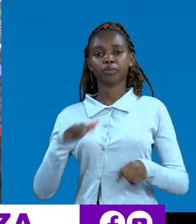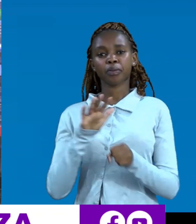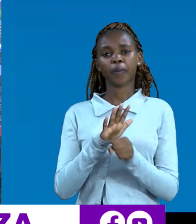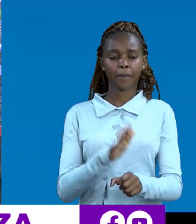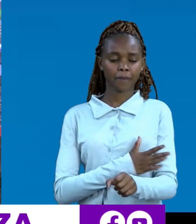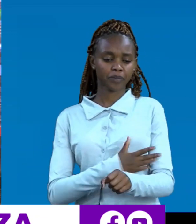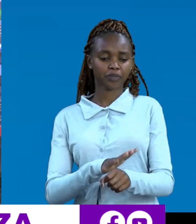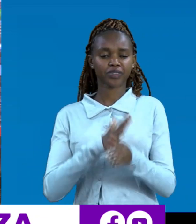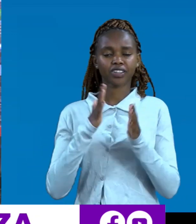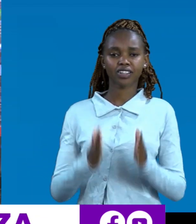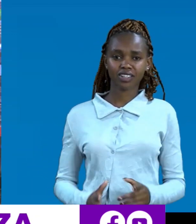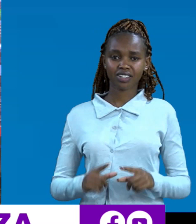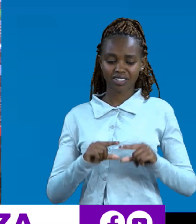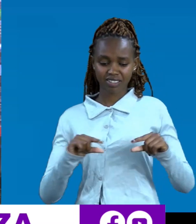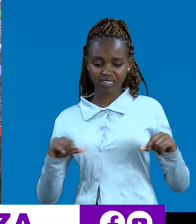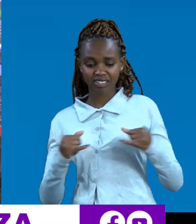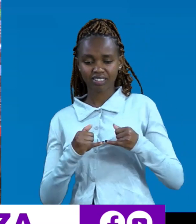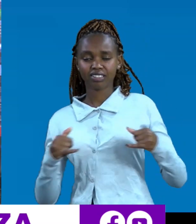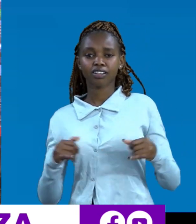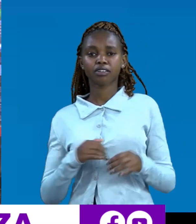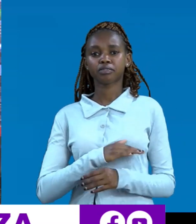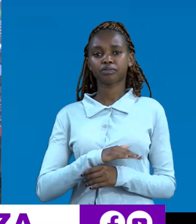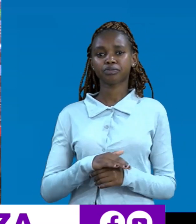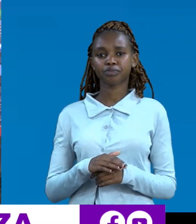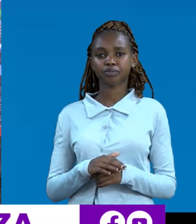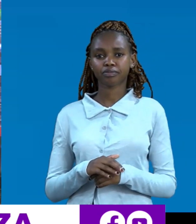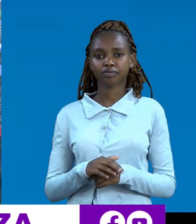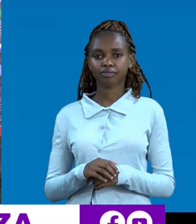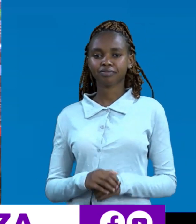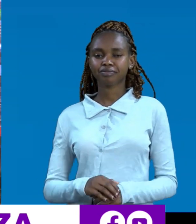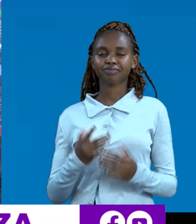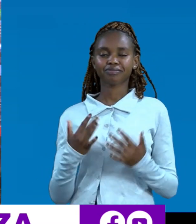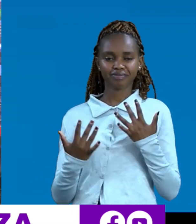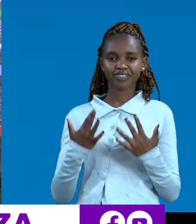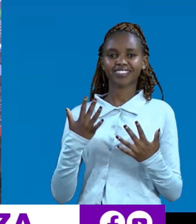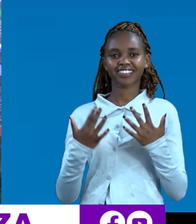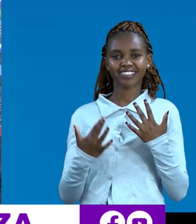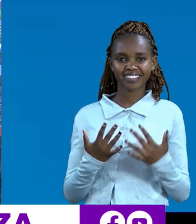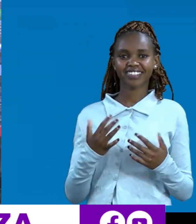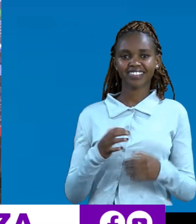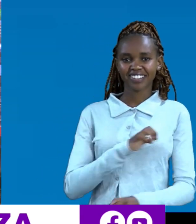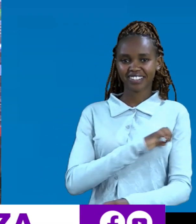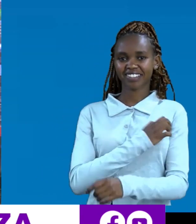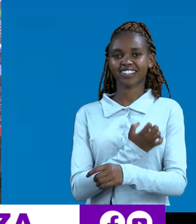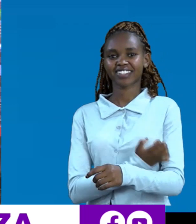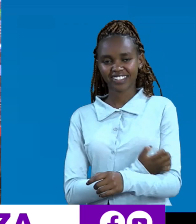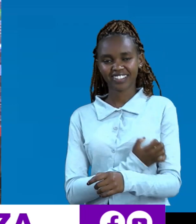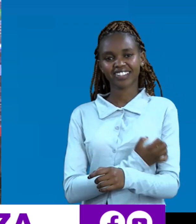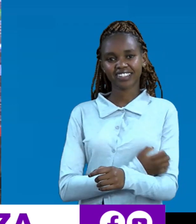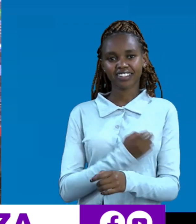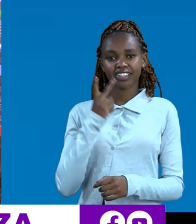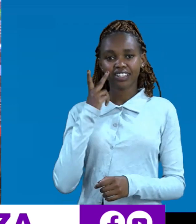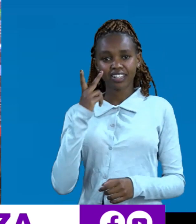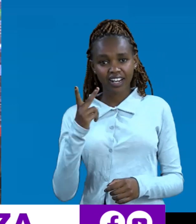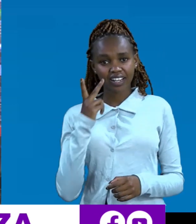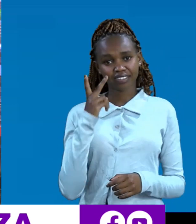lineup ilikuwa ni ile tu tulikuwa tumewachanua kuhusu. Performance moto moto. Ndio hiyo, hapo unaona live life. Imagine, mtu unaona kwa TV